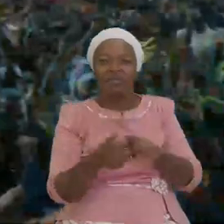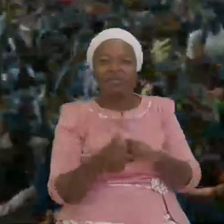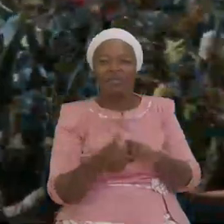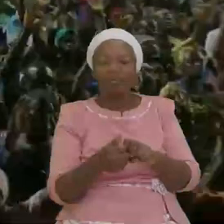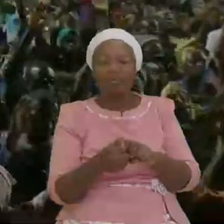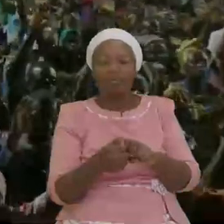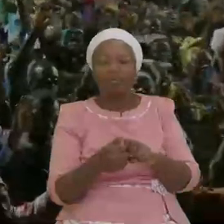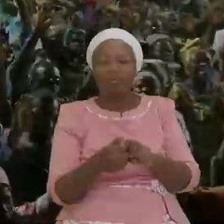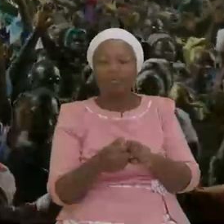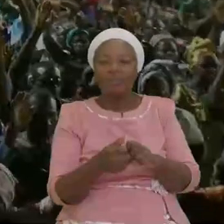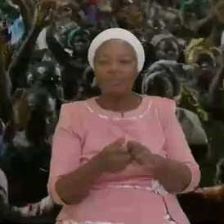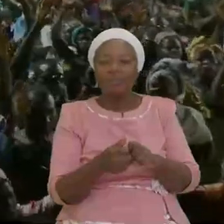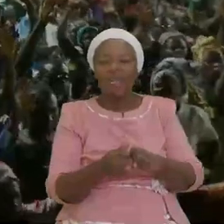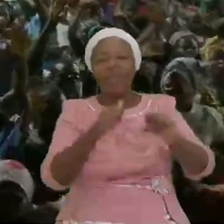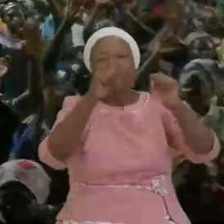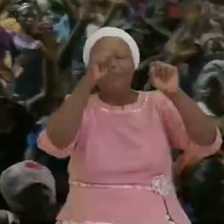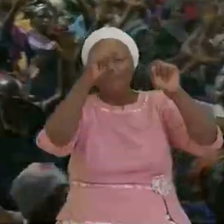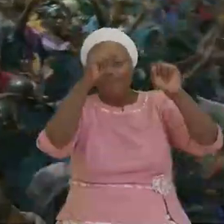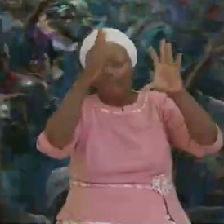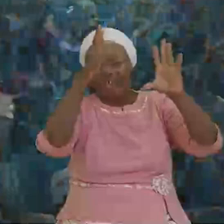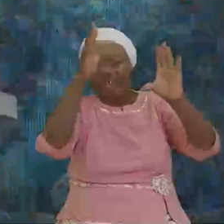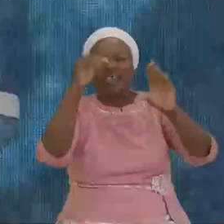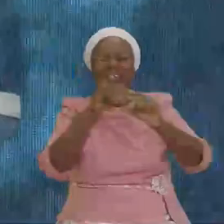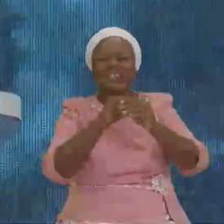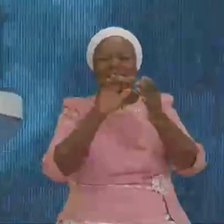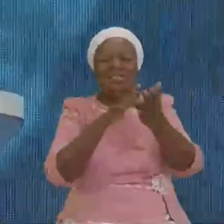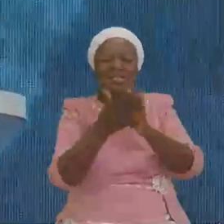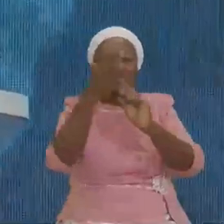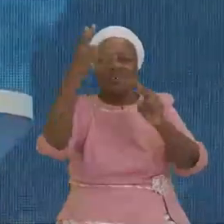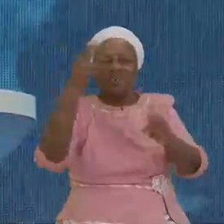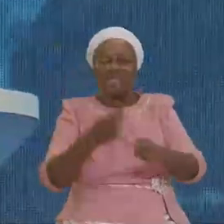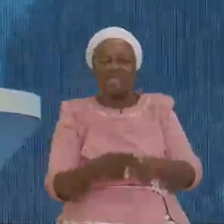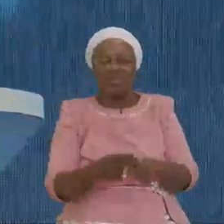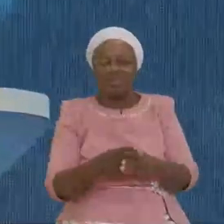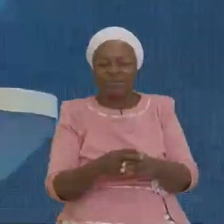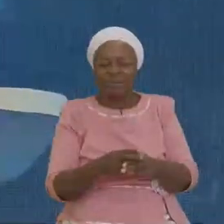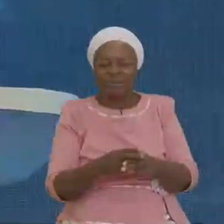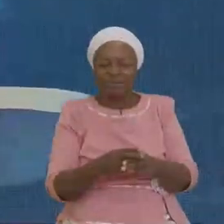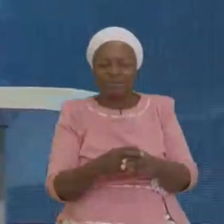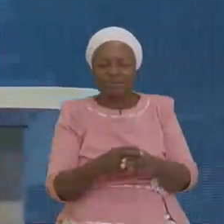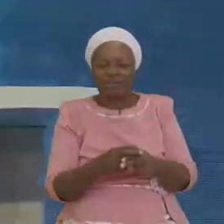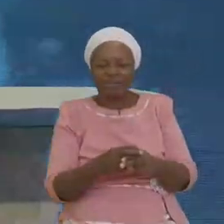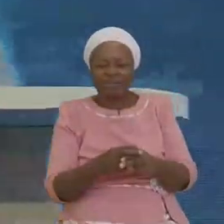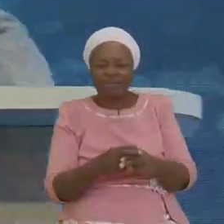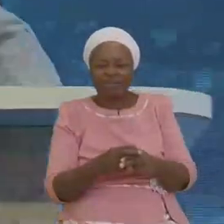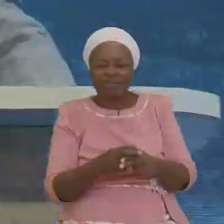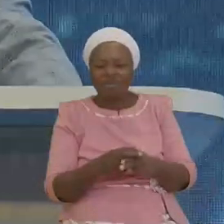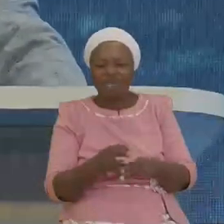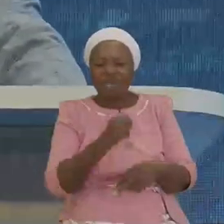Et imposez l'autre main là où vous avez le mal. Père, au nom de